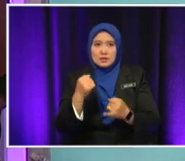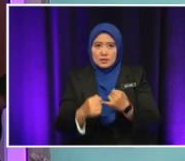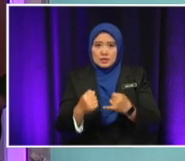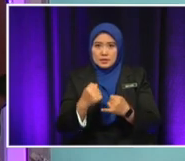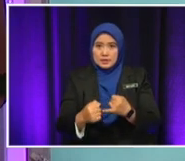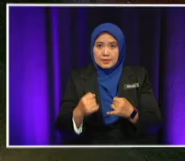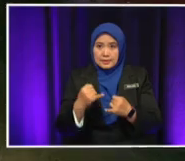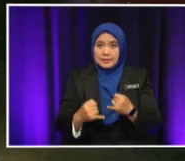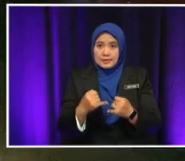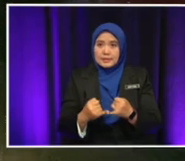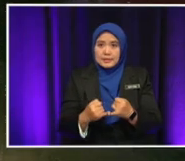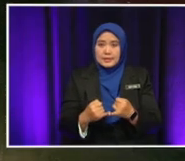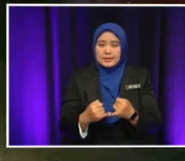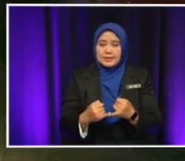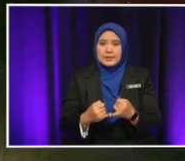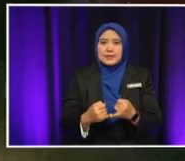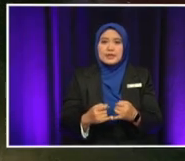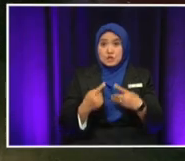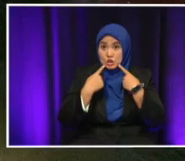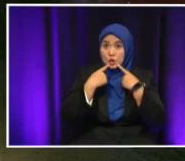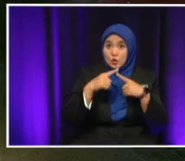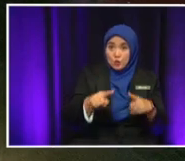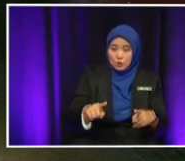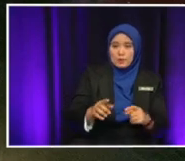tak Ingatkan Oke aku mau video ini